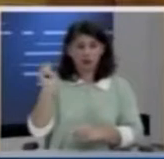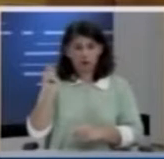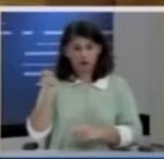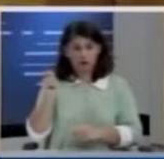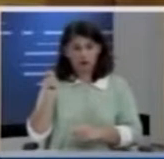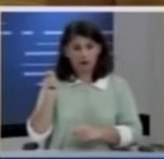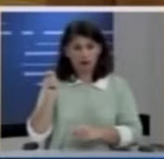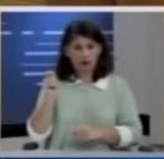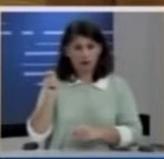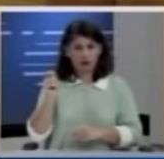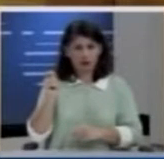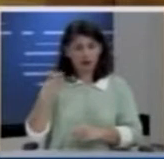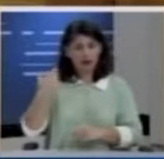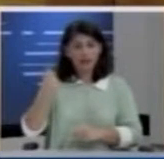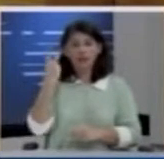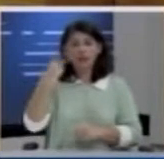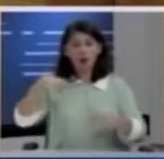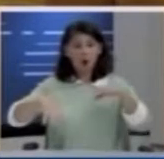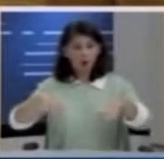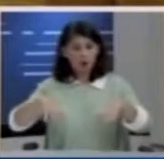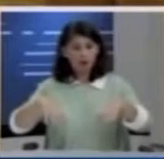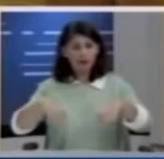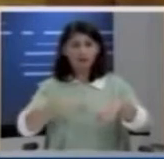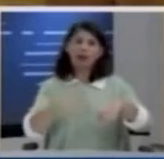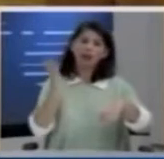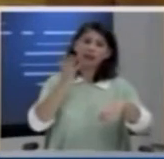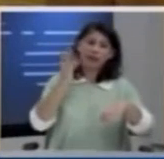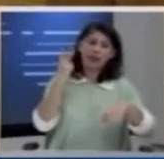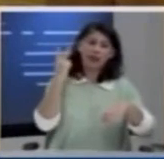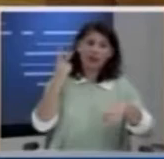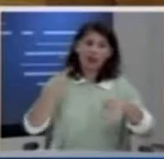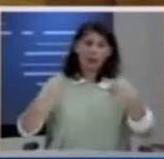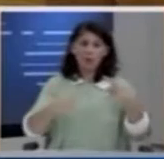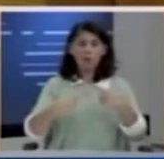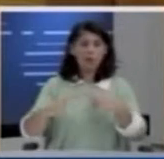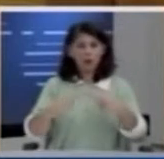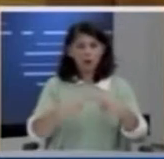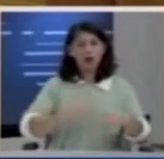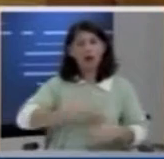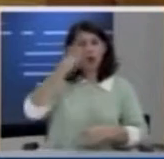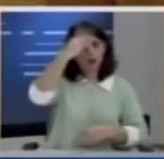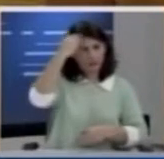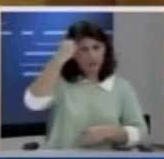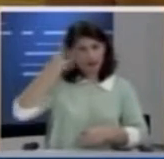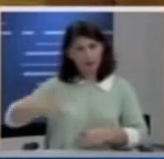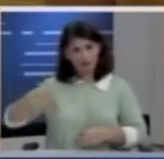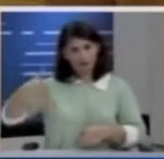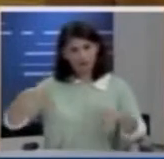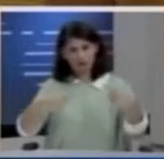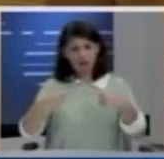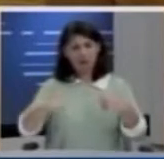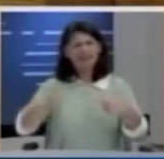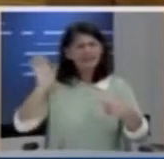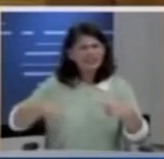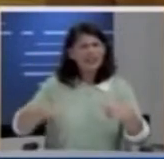πολιτικό σκηνικό υπάρχουν μόνο 2 κόμματα, υπάρχουν δήθεν 2 μονομάχοι, ο κύριος Τσίπρας και ο κύριος Μητσοτάκης. Είναι η